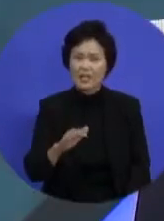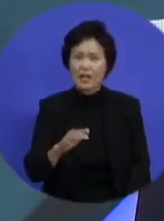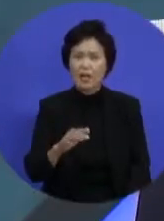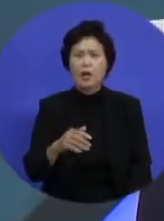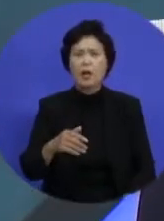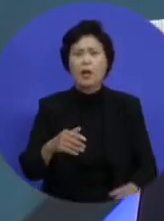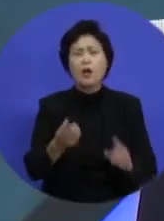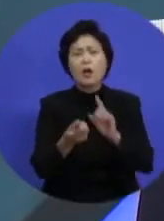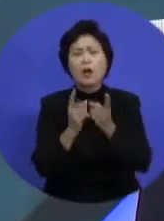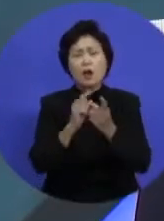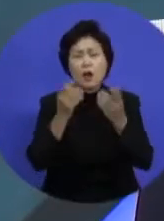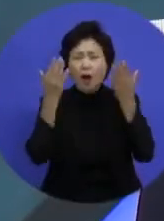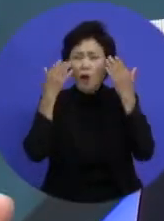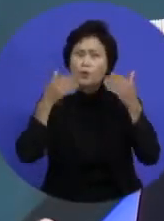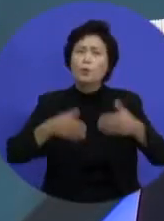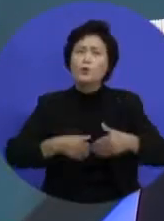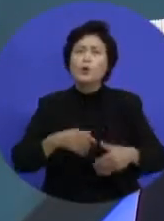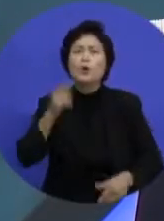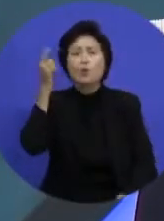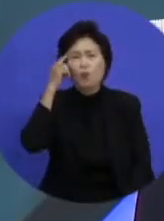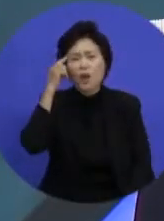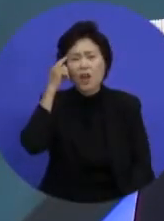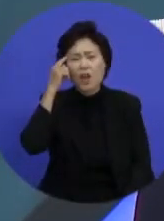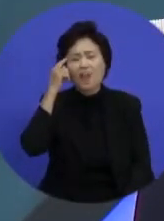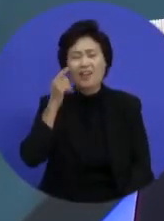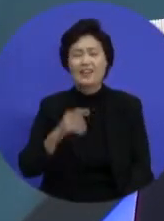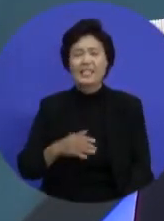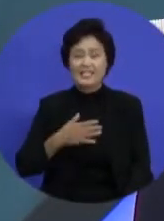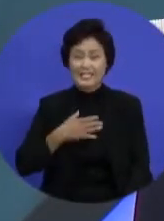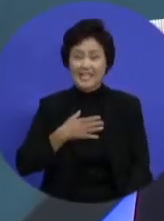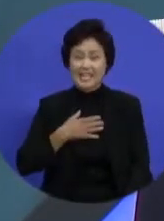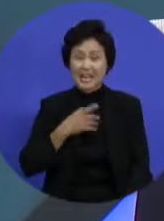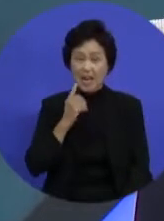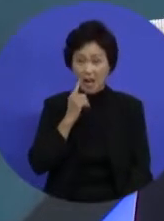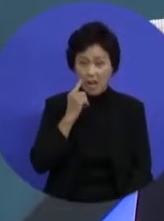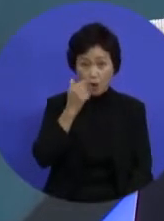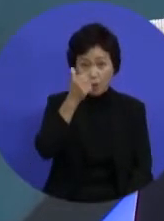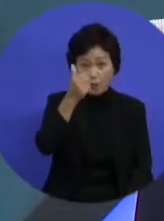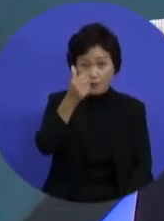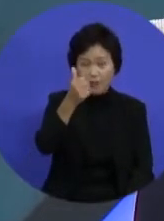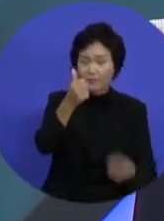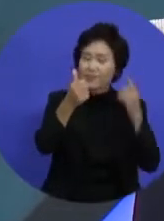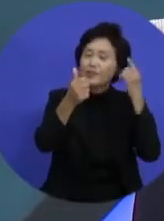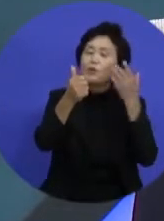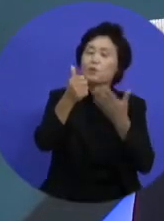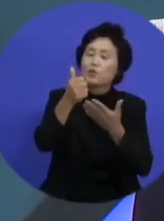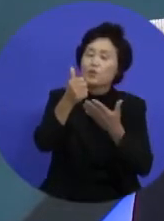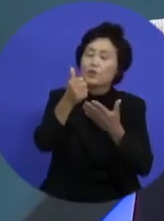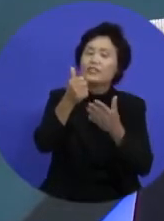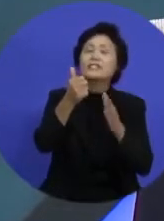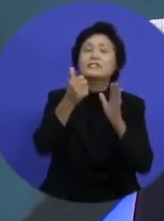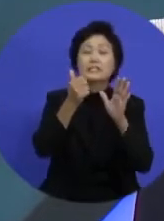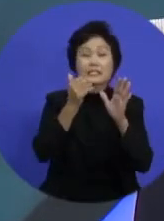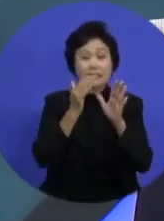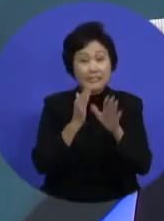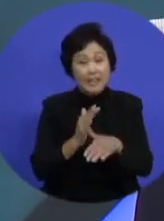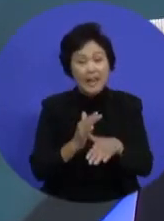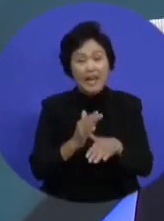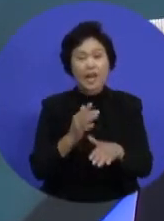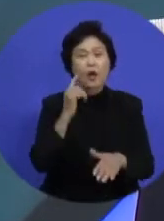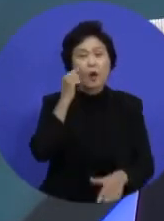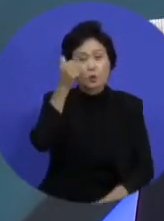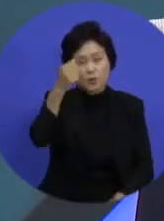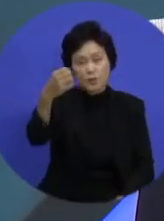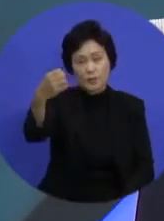처음에 그 질문을 저희 이제 이사장님, 목사님께 드렸을 때 목사님께서 더 이상 기독교